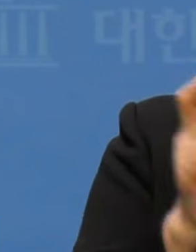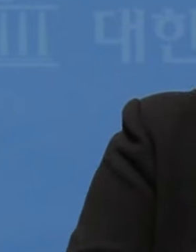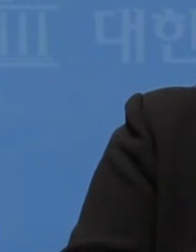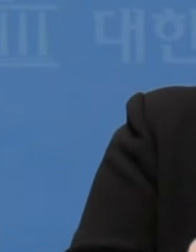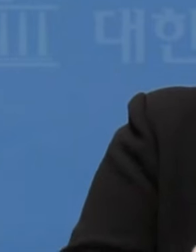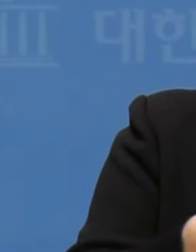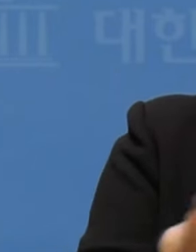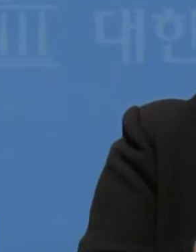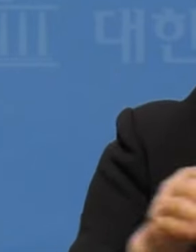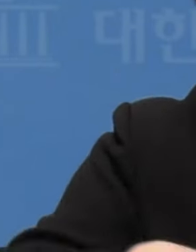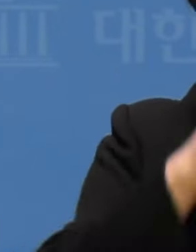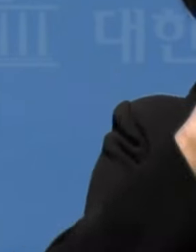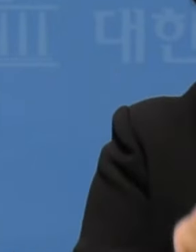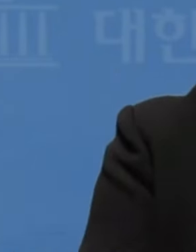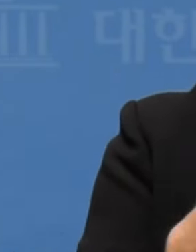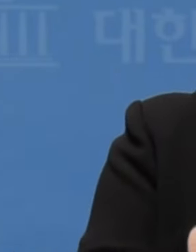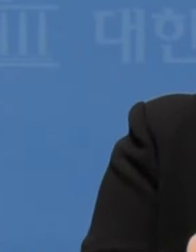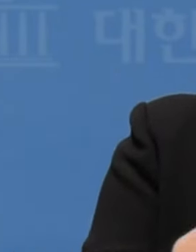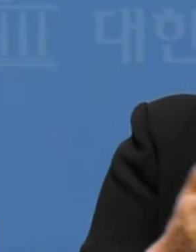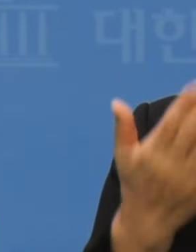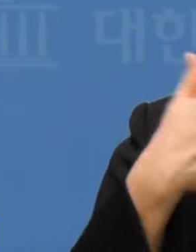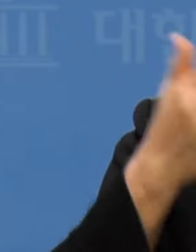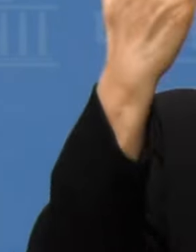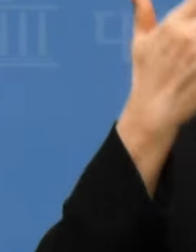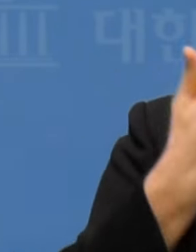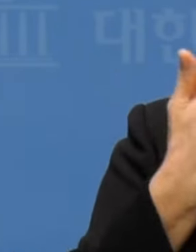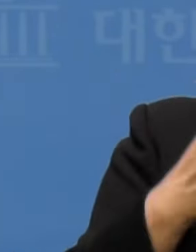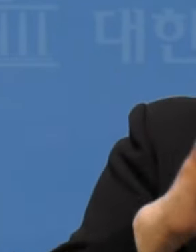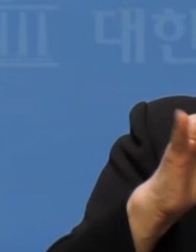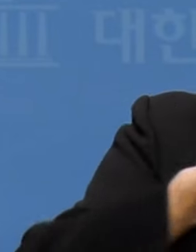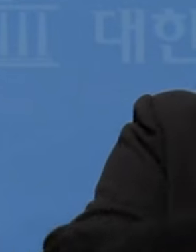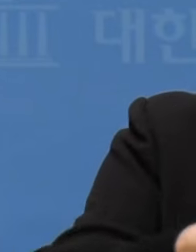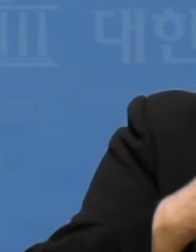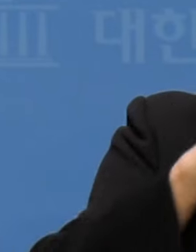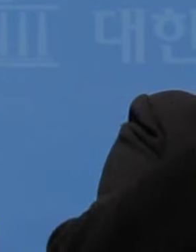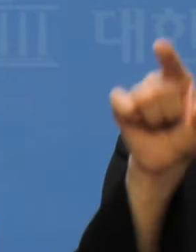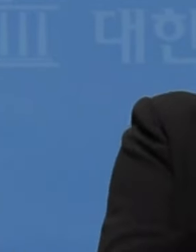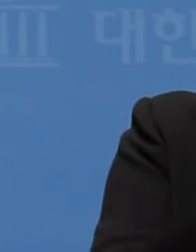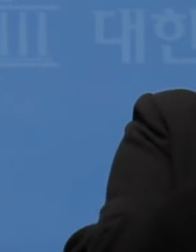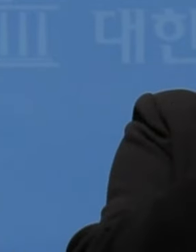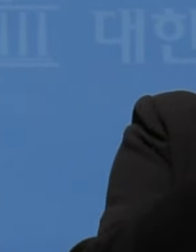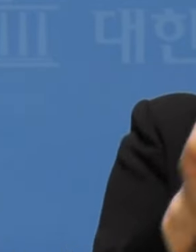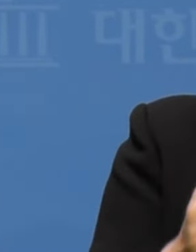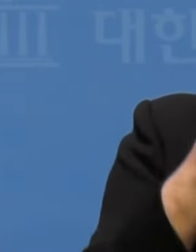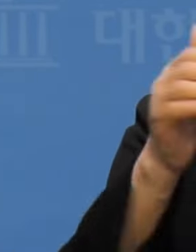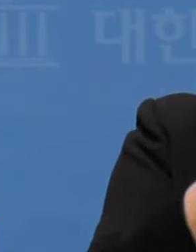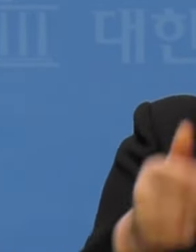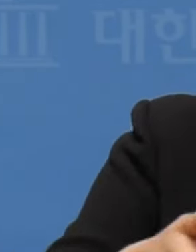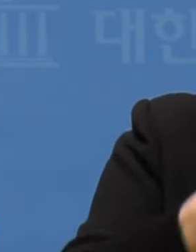빨리 바로잡지 않으면 앞서 말했던 한미동맹 신뢰 프로세스는 하늘이 두쪽